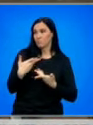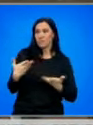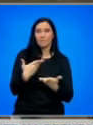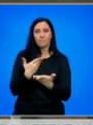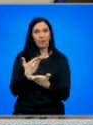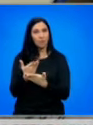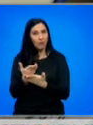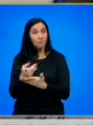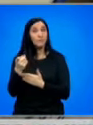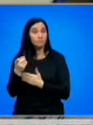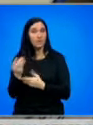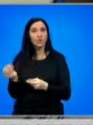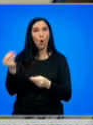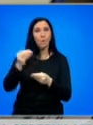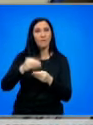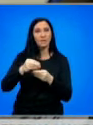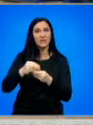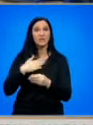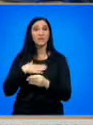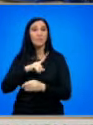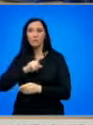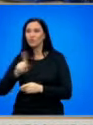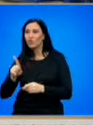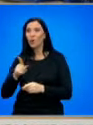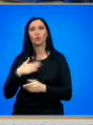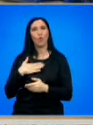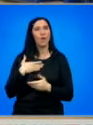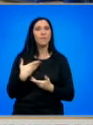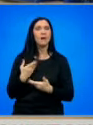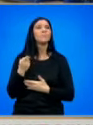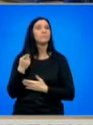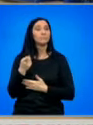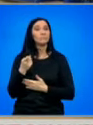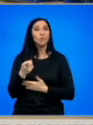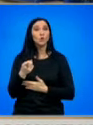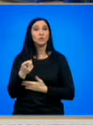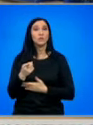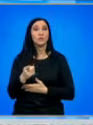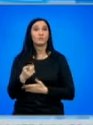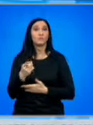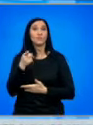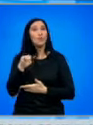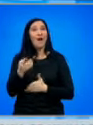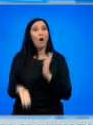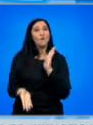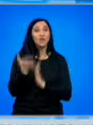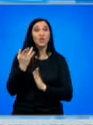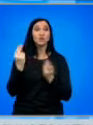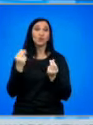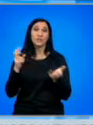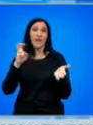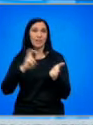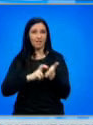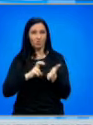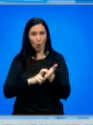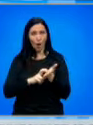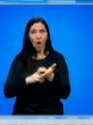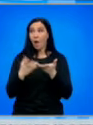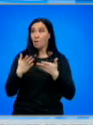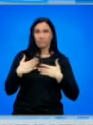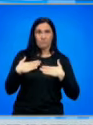е тази компенсация да има до тогава, докато има този драстичен скок в стойността на електрическата енергия.